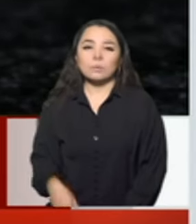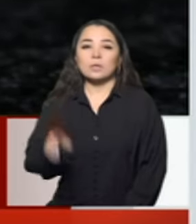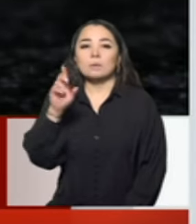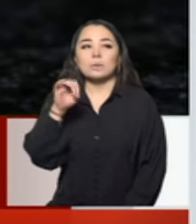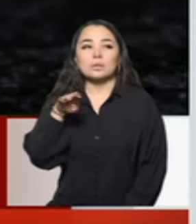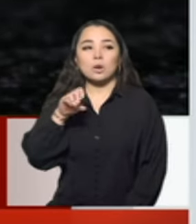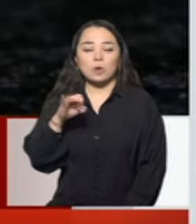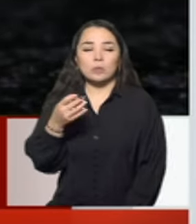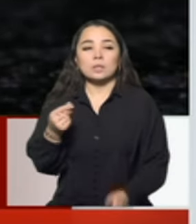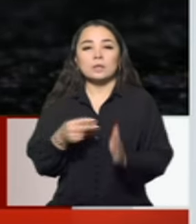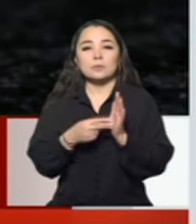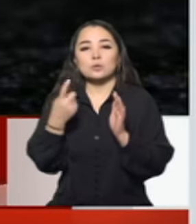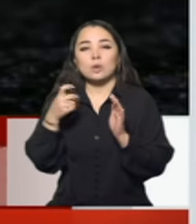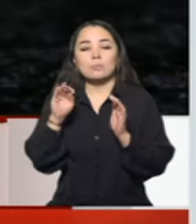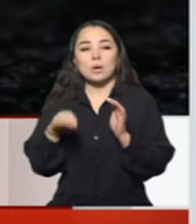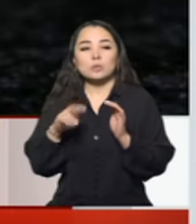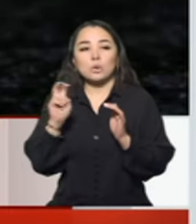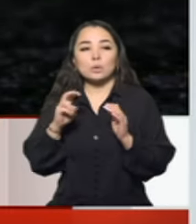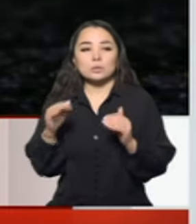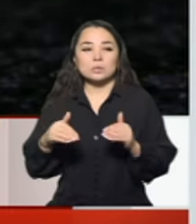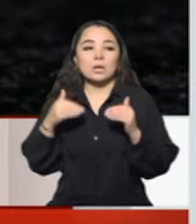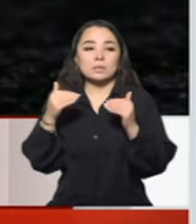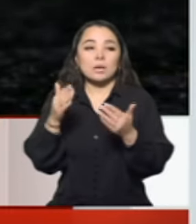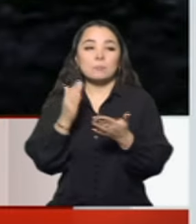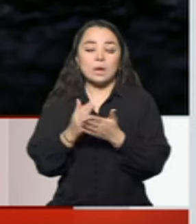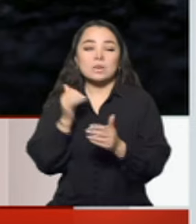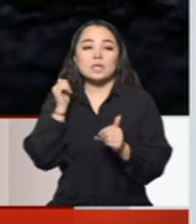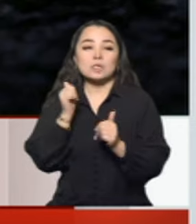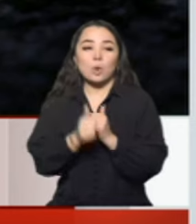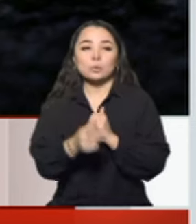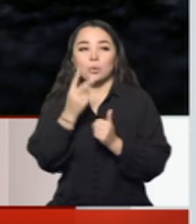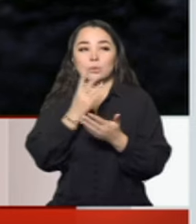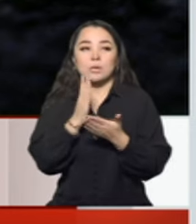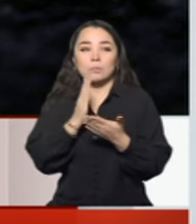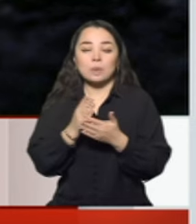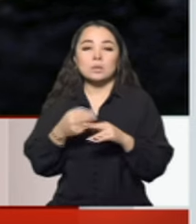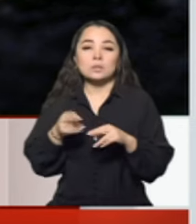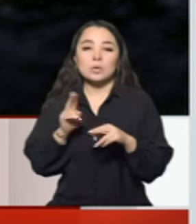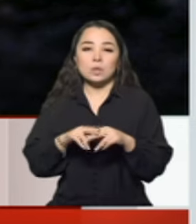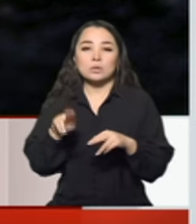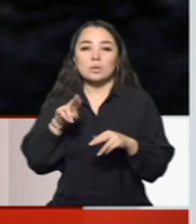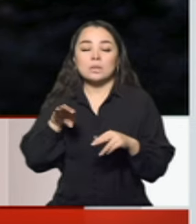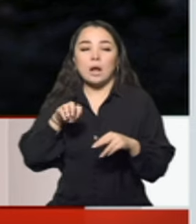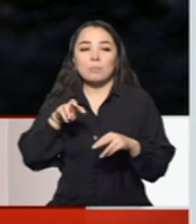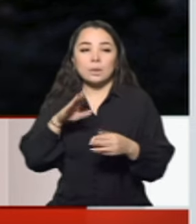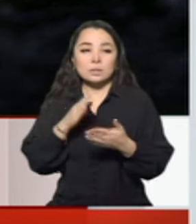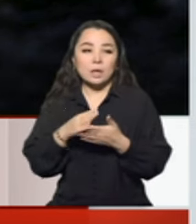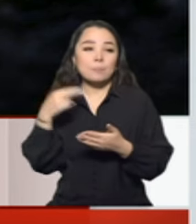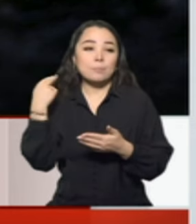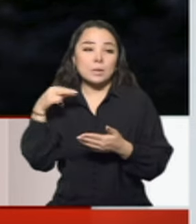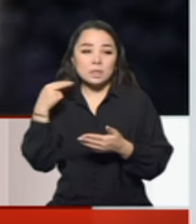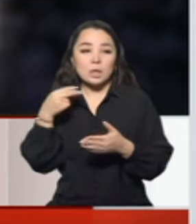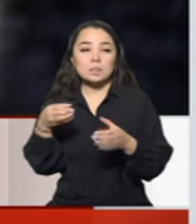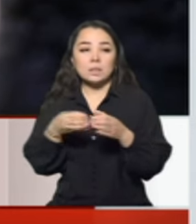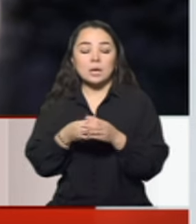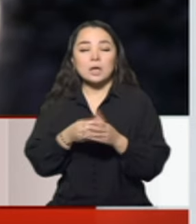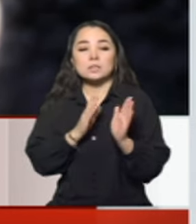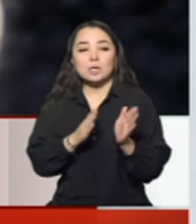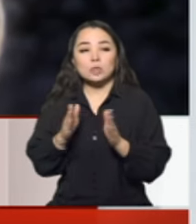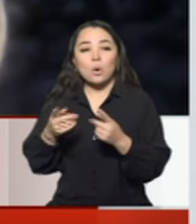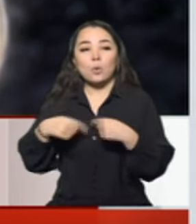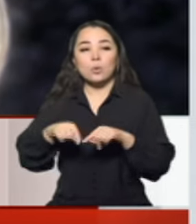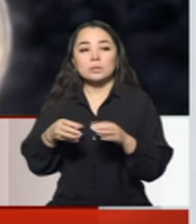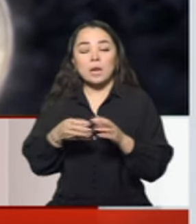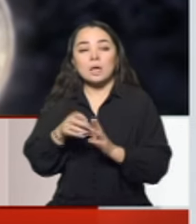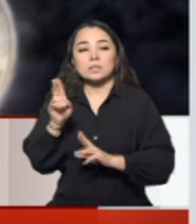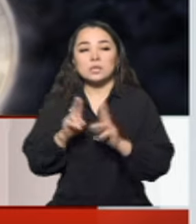Биткоинның бағасы 100 000 долларға жақындады. Бұл рекордтық көрсеткіш. Бұған Дональд Трамп президенттігі тұсында реттеу